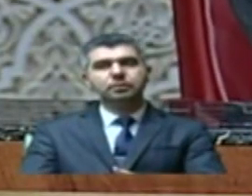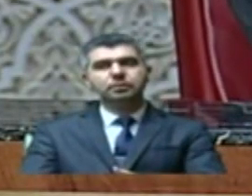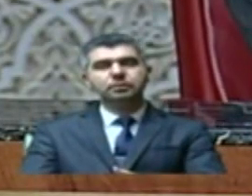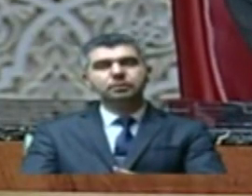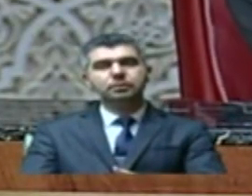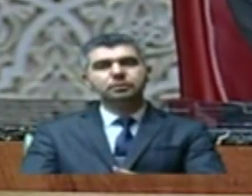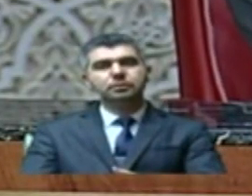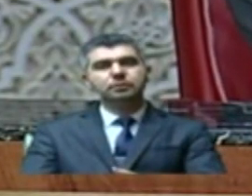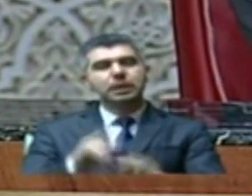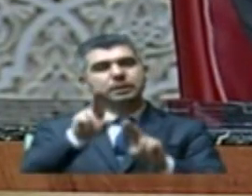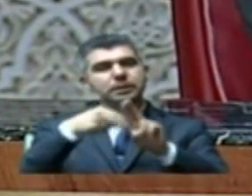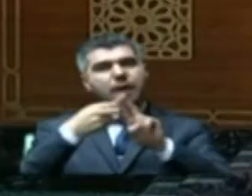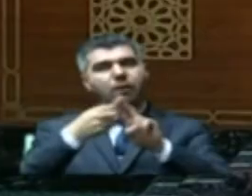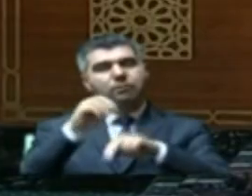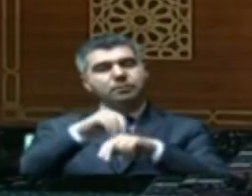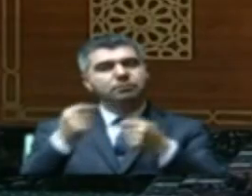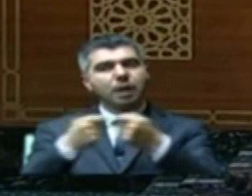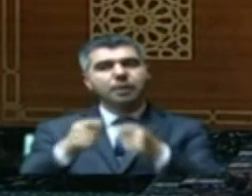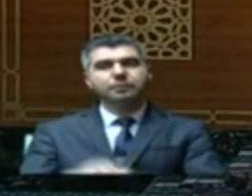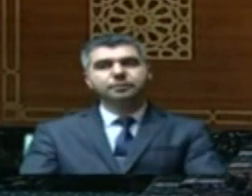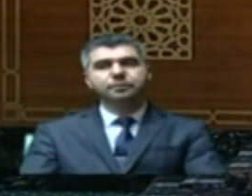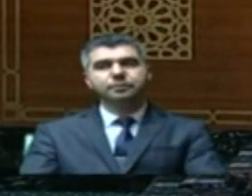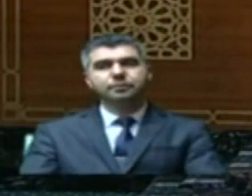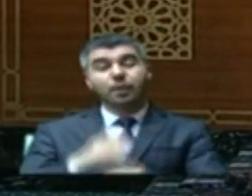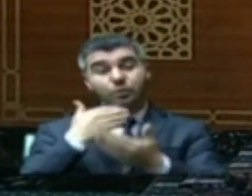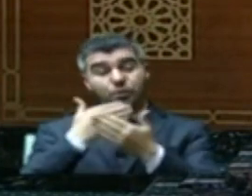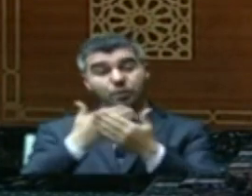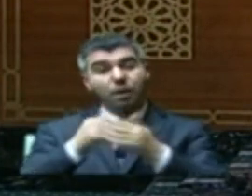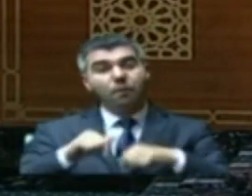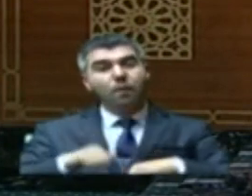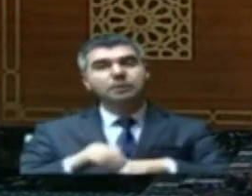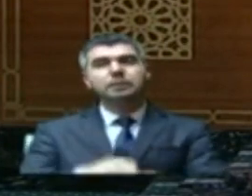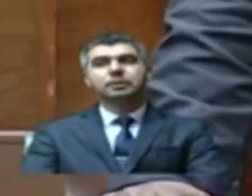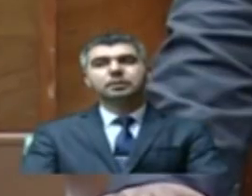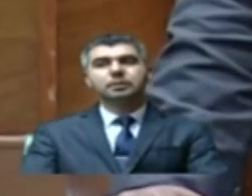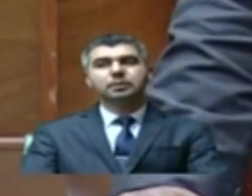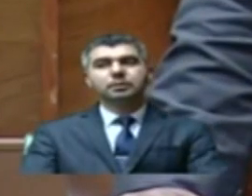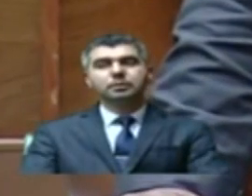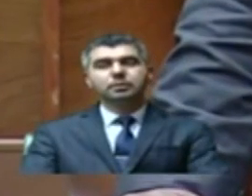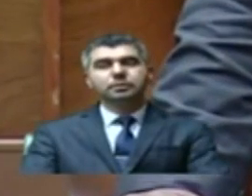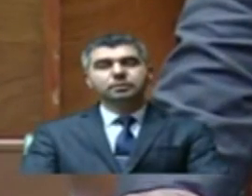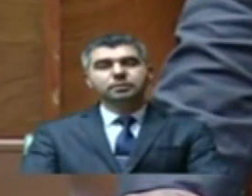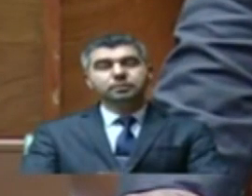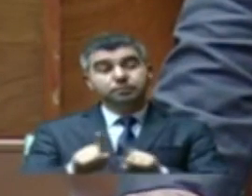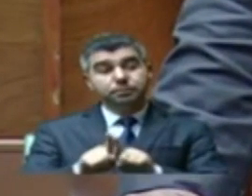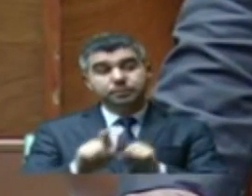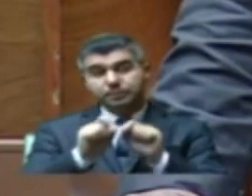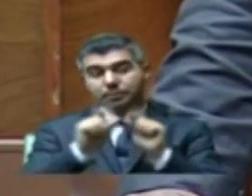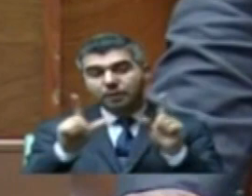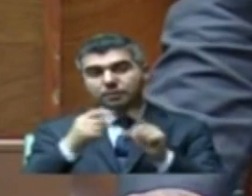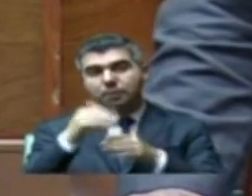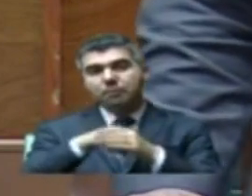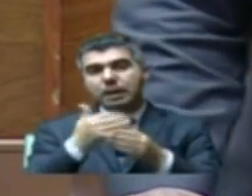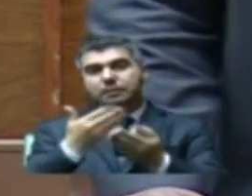المتدرب، لكم كلمة السيد المستشار في إطار التعقيب. شكرا السيد الوزير. الحقيقة احنا داخل الفريق